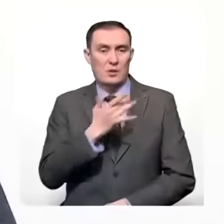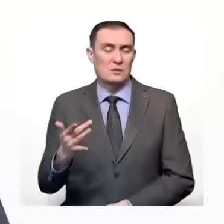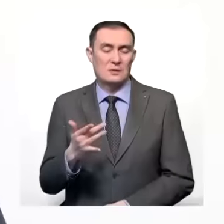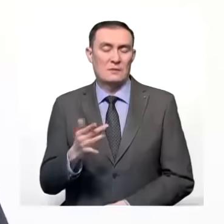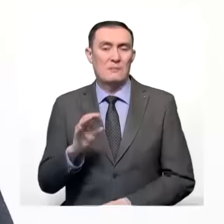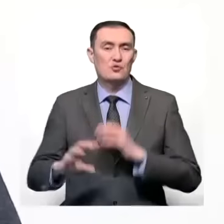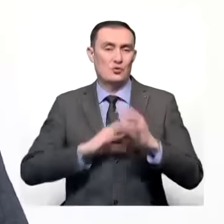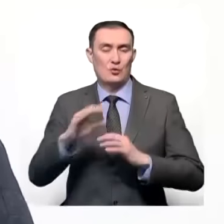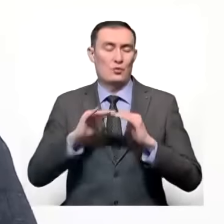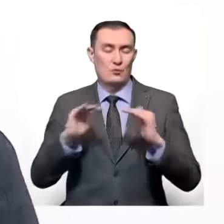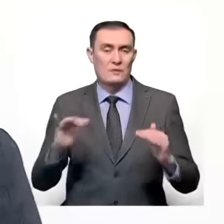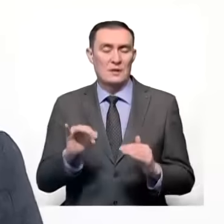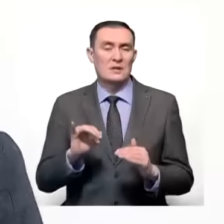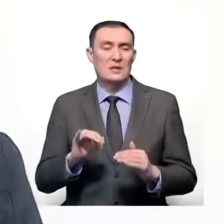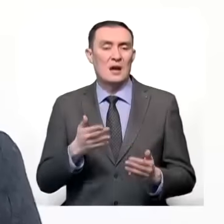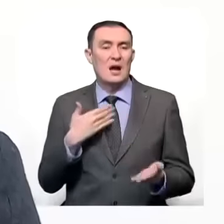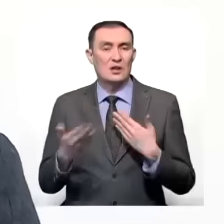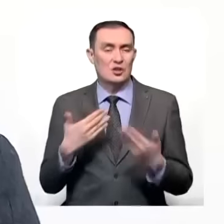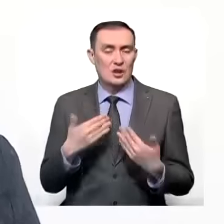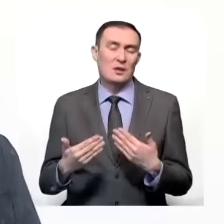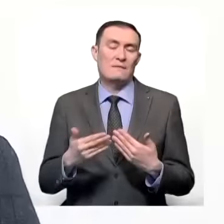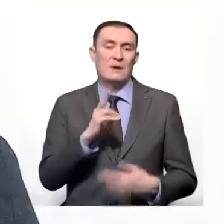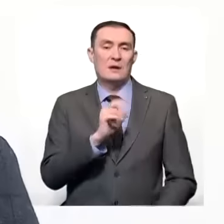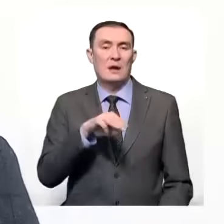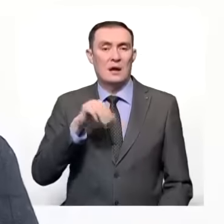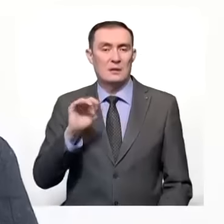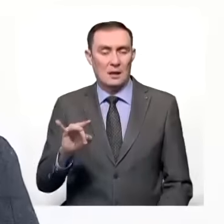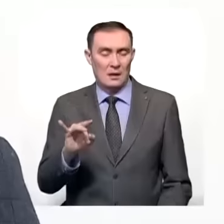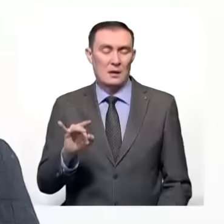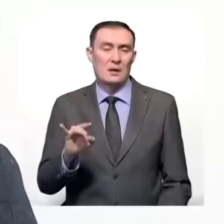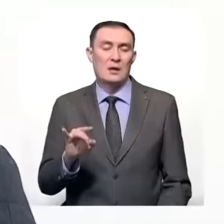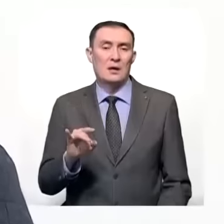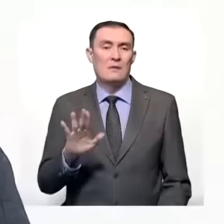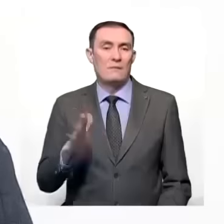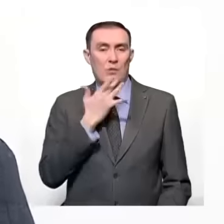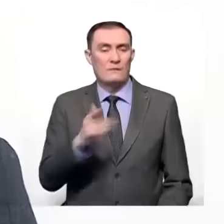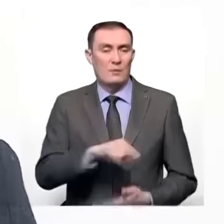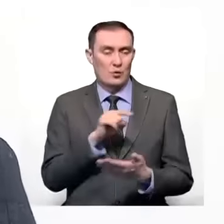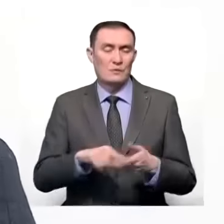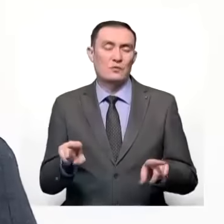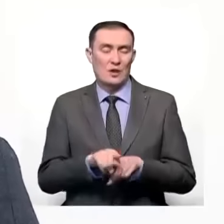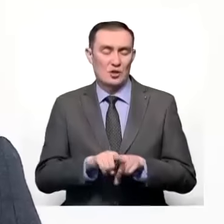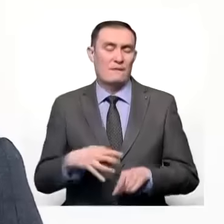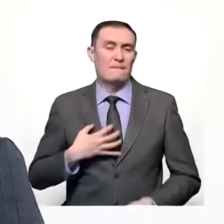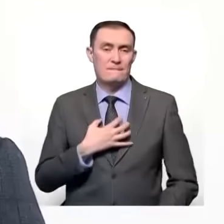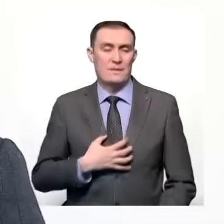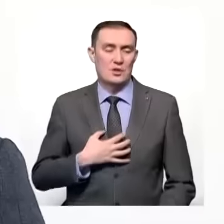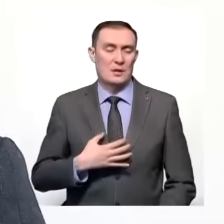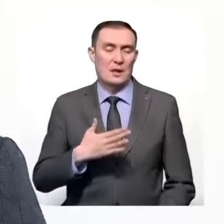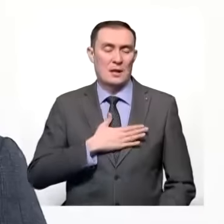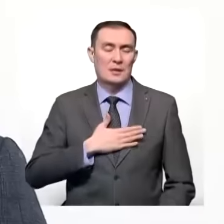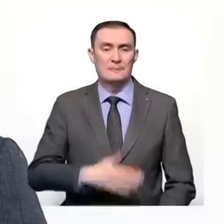на глобальной арене. И выстраивание отношений с Катаром политически также важно для Казахстана.